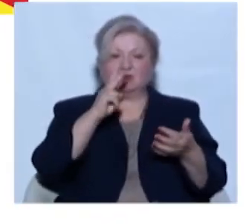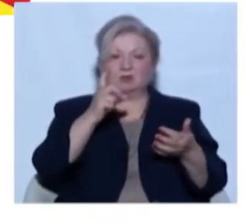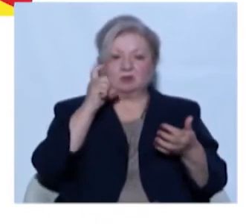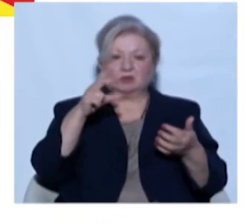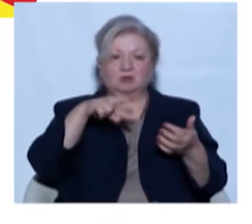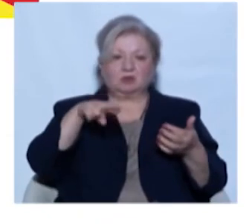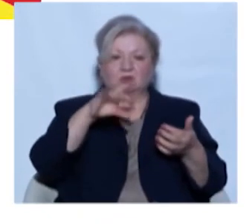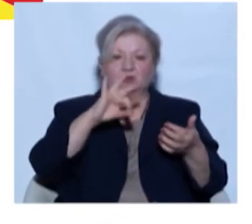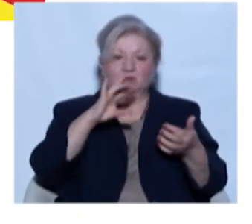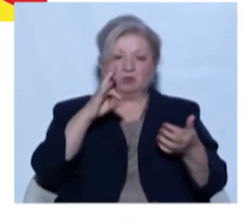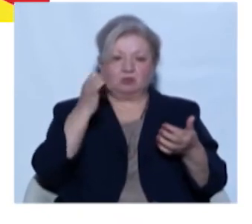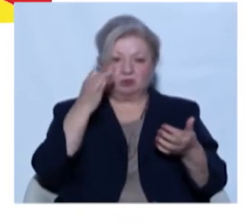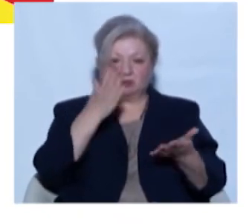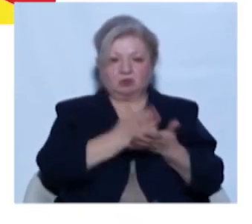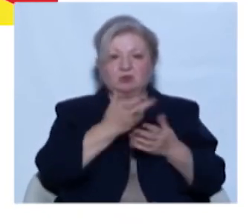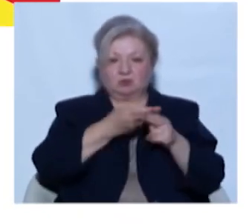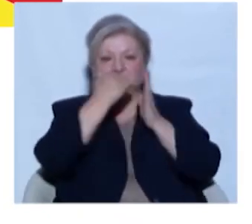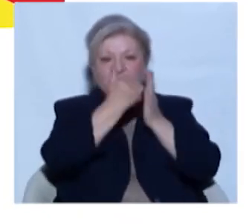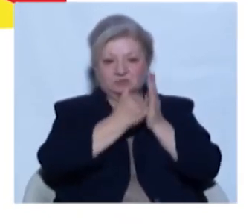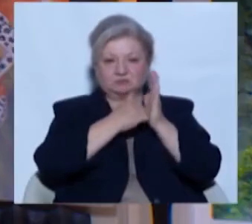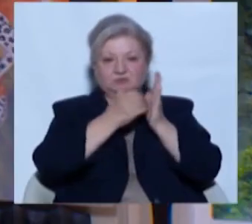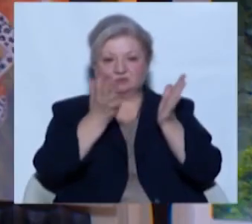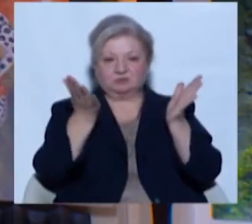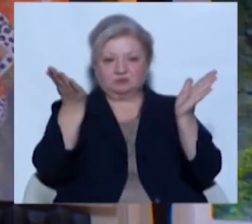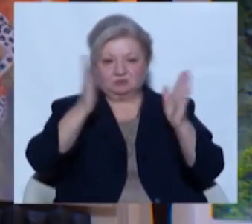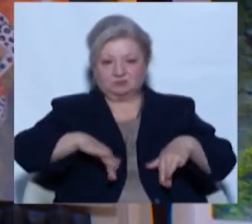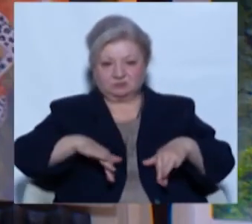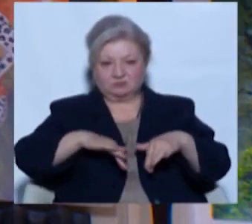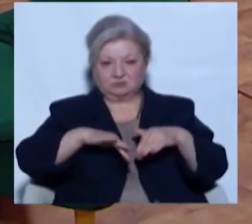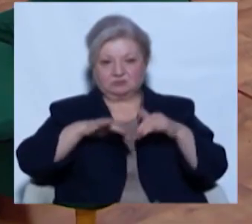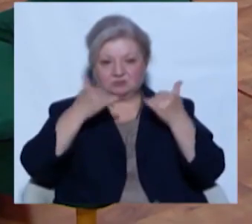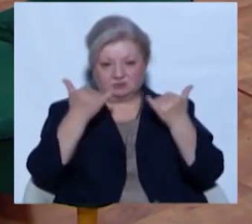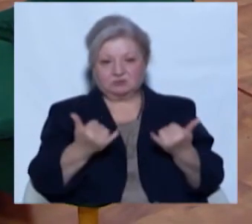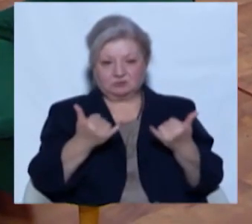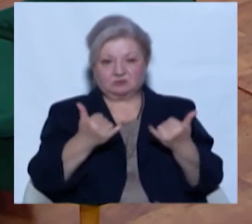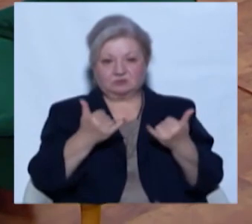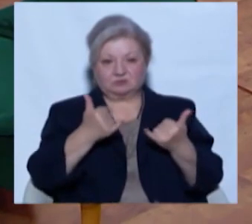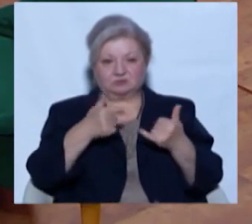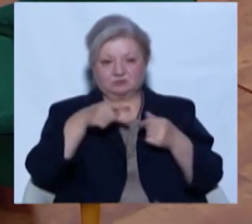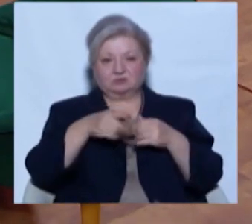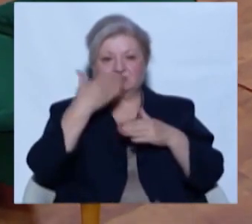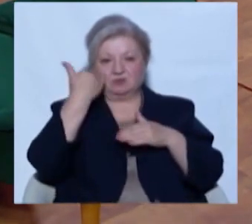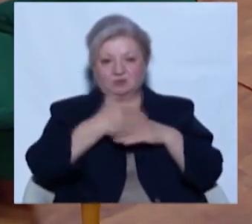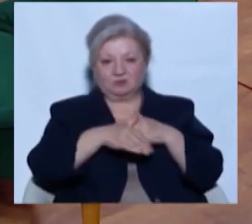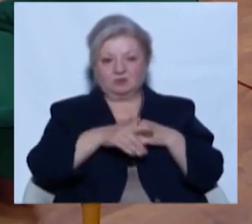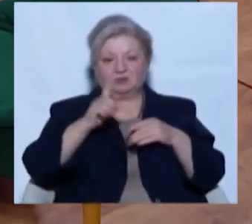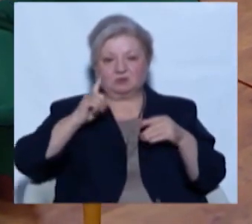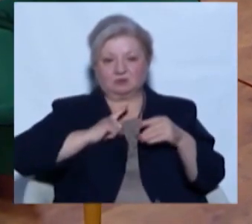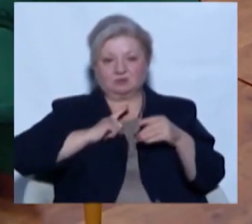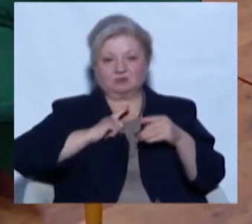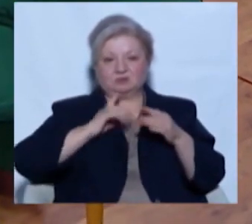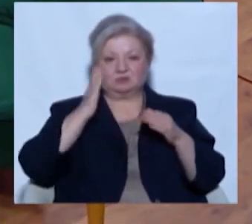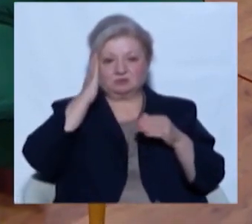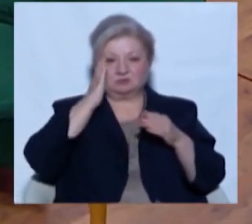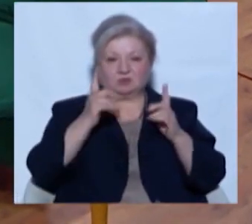ძალიან მნიშვნელოვანი ფაქტია. ასე რომ დღეს ამით დავამთავროთ. გელოდებით შემდეგ